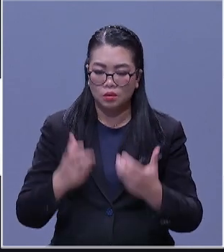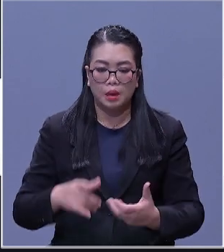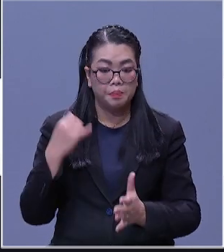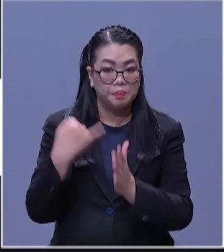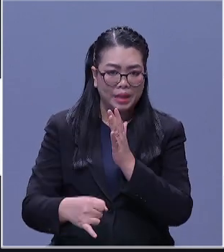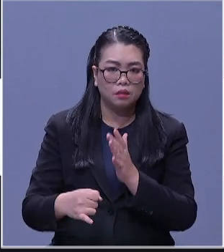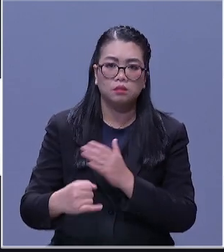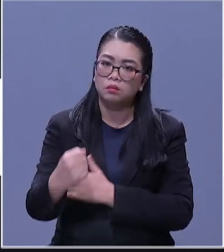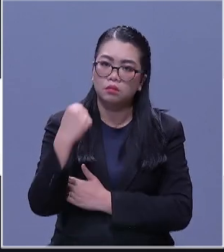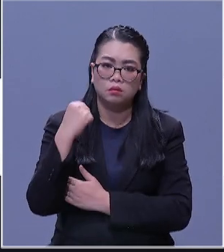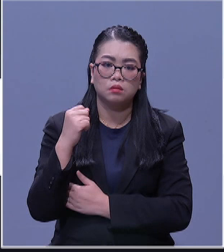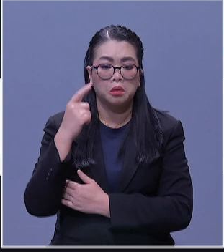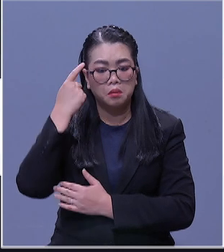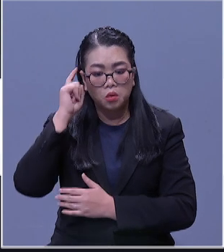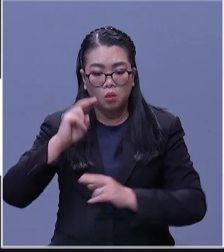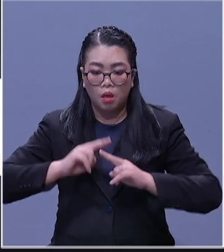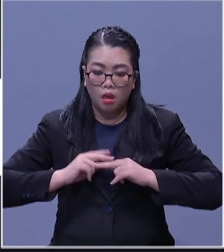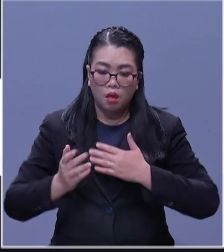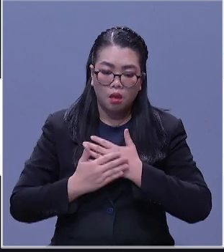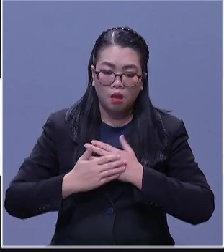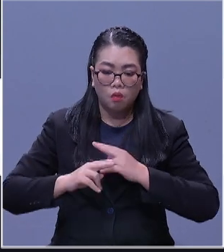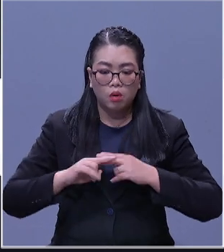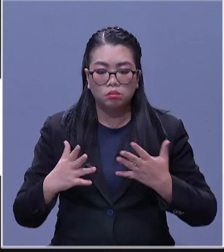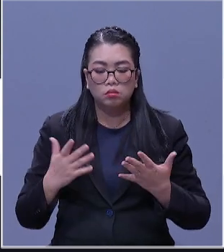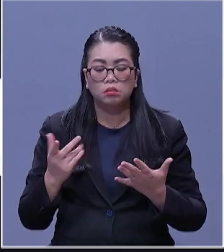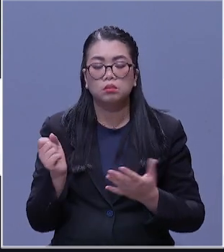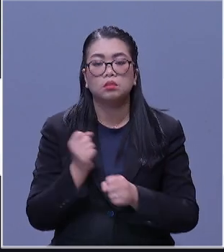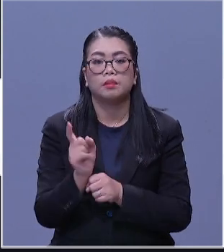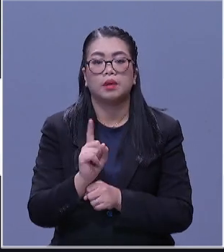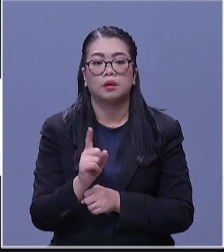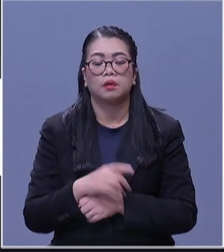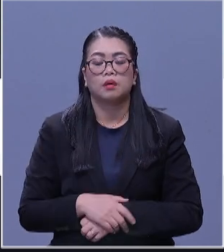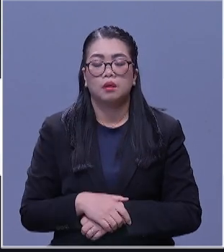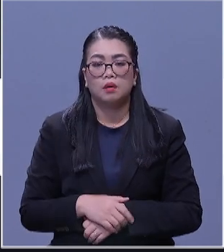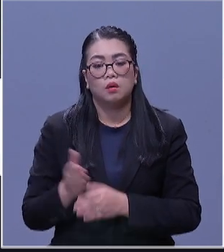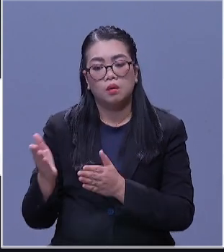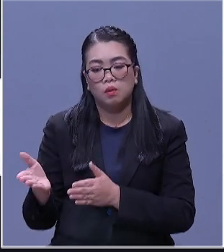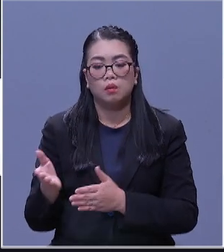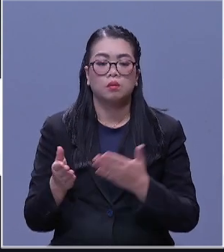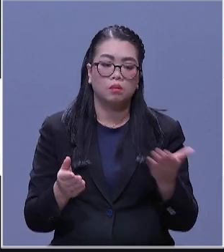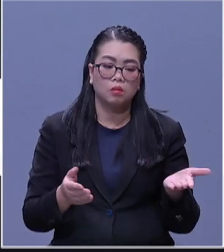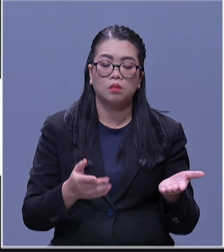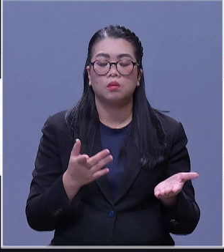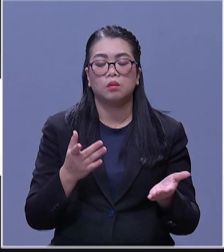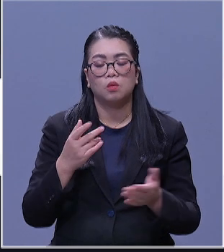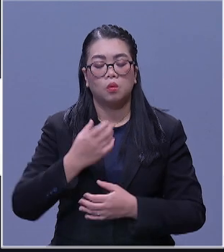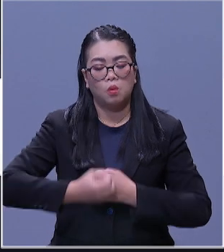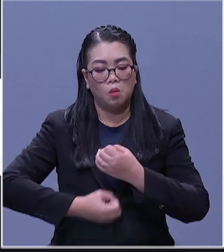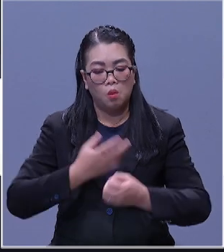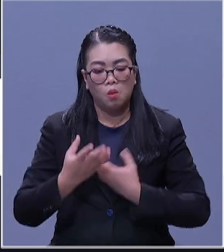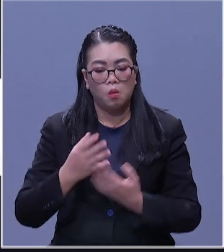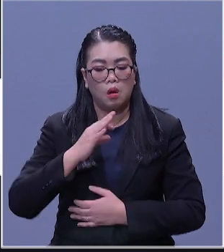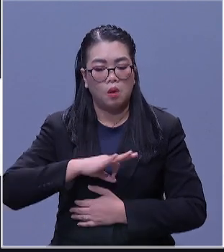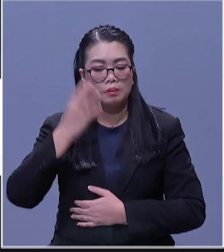ผิดวินัยร้ายแรงก็ไม่รู้ว่าจะทำอะไรได้มากกว่านี้แล้วก็คือเหมือนผมฟังจากทั้งคุณเจี๊ยบอมรัตน์แล้วก็คุณณัฐวุฒิบัว